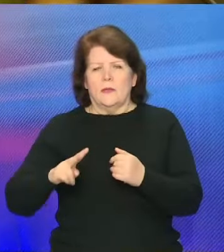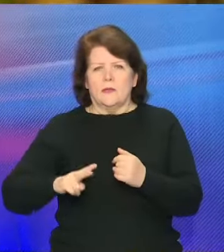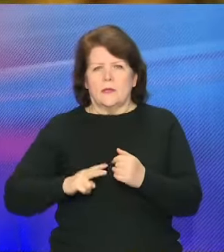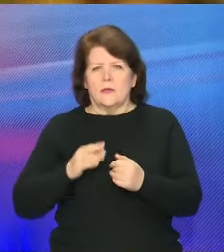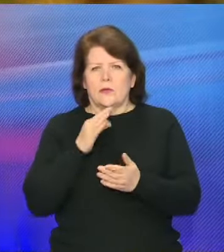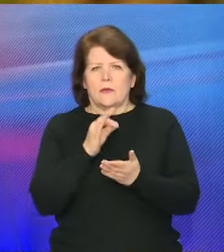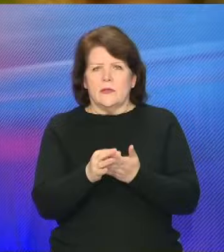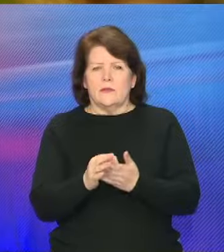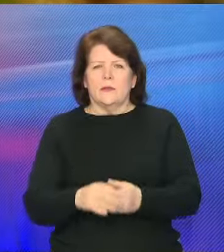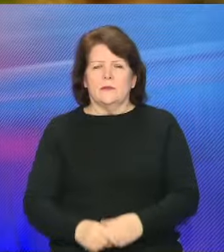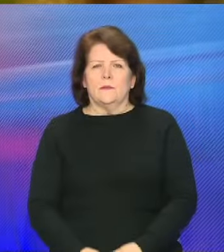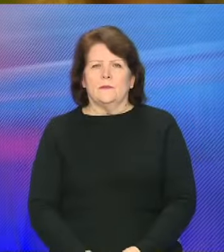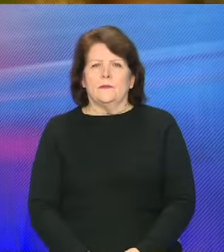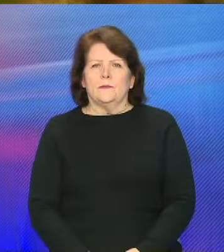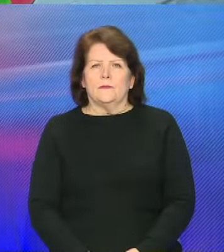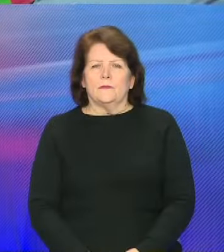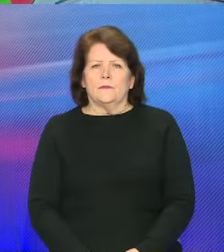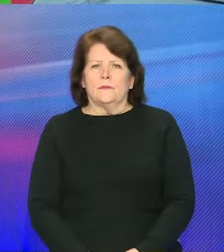отказности.